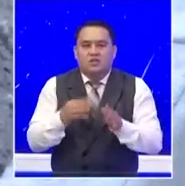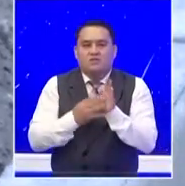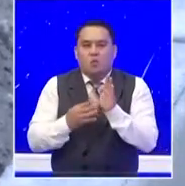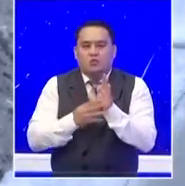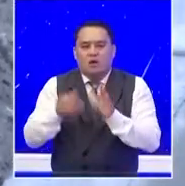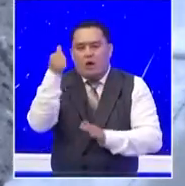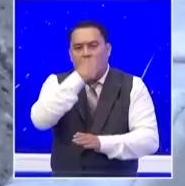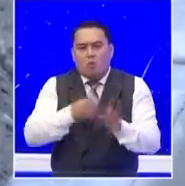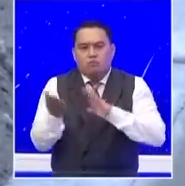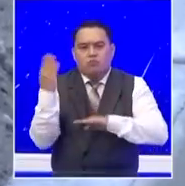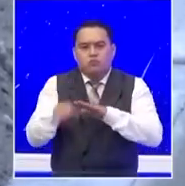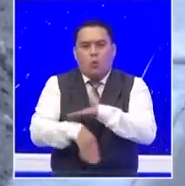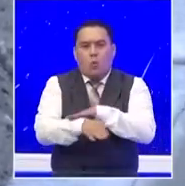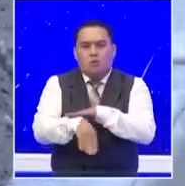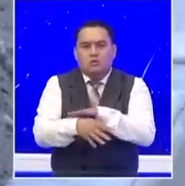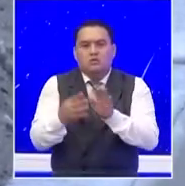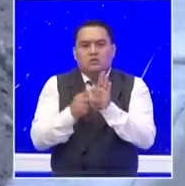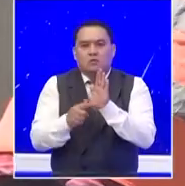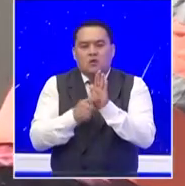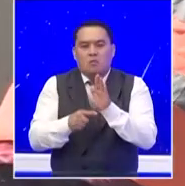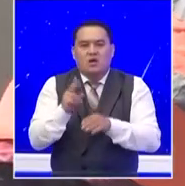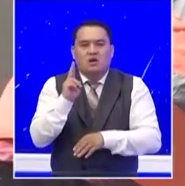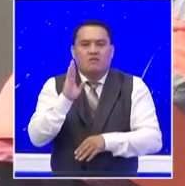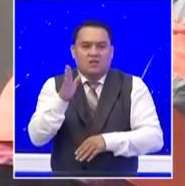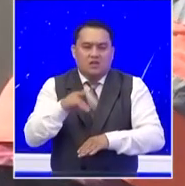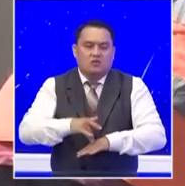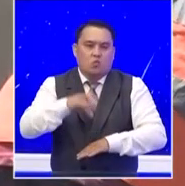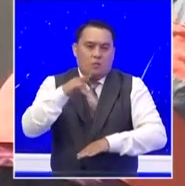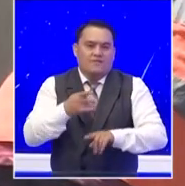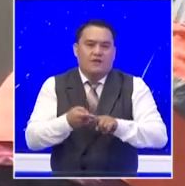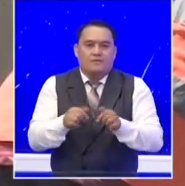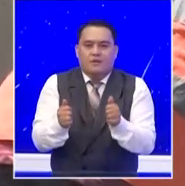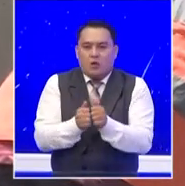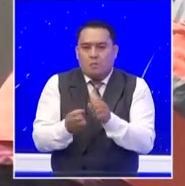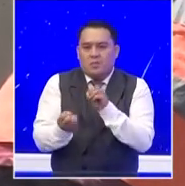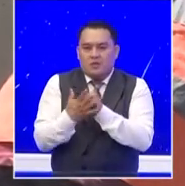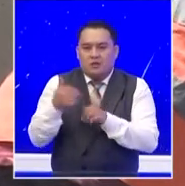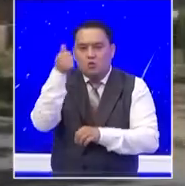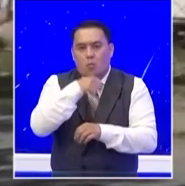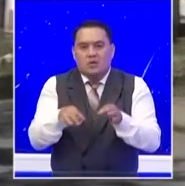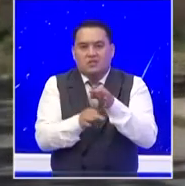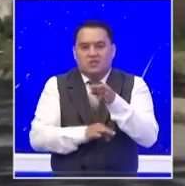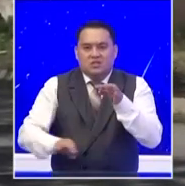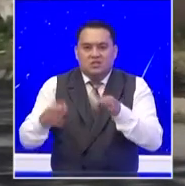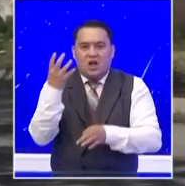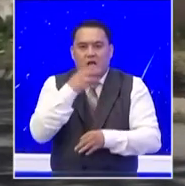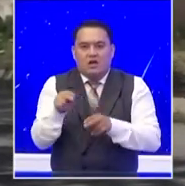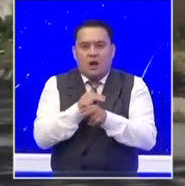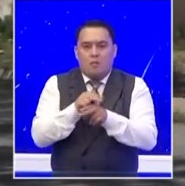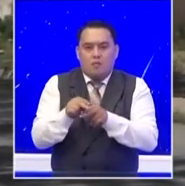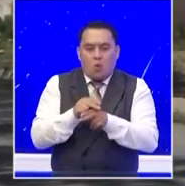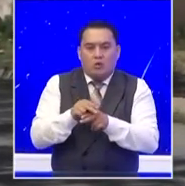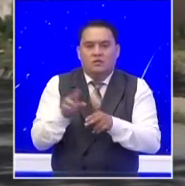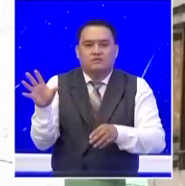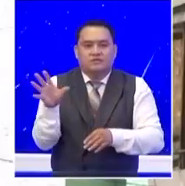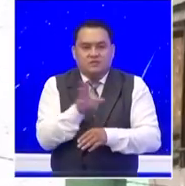годов прошлого столетия пустовало около 70% квартир жилых зданий. В 2015-м в дома провели теплоснабжение, отремонтировали